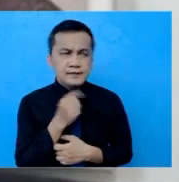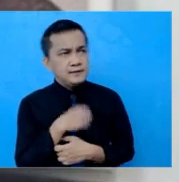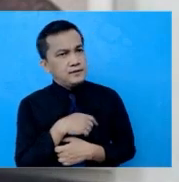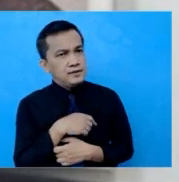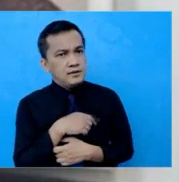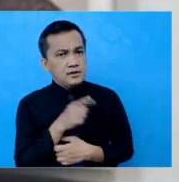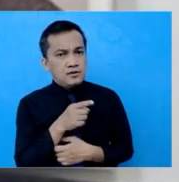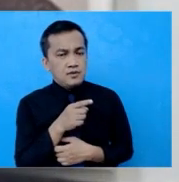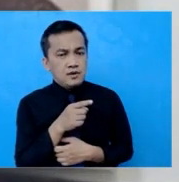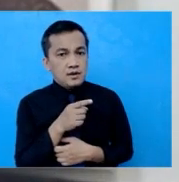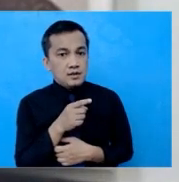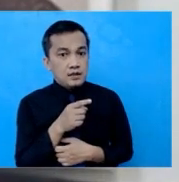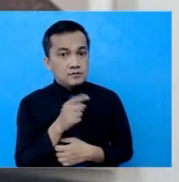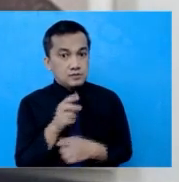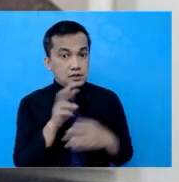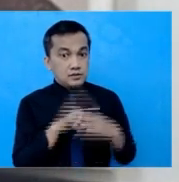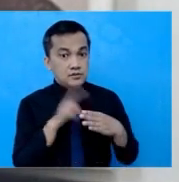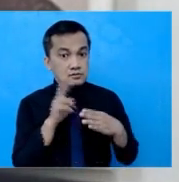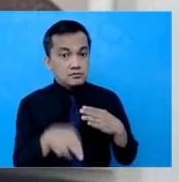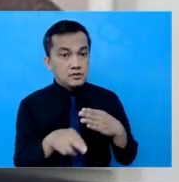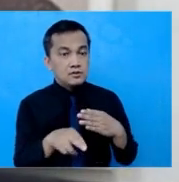nagbunga ay yung